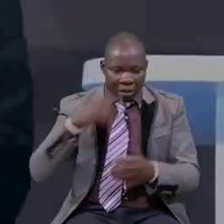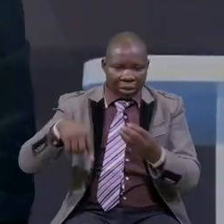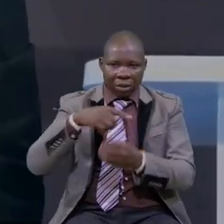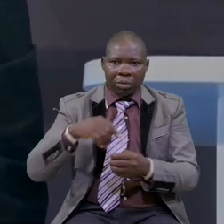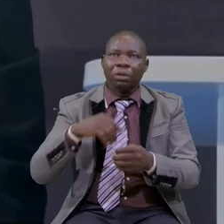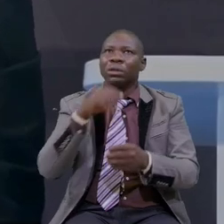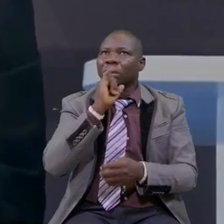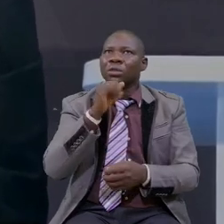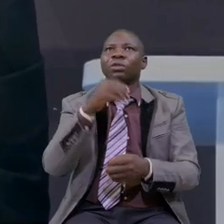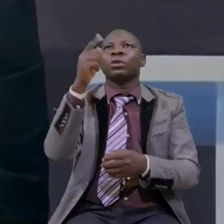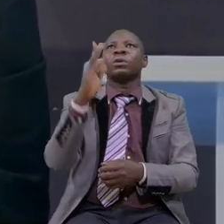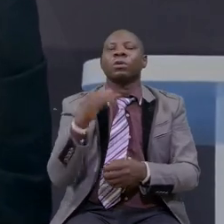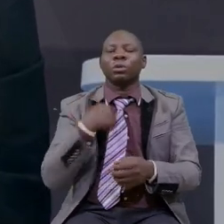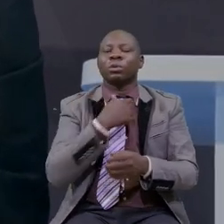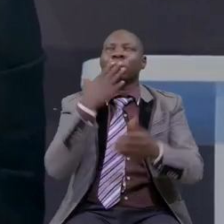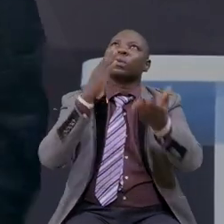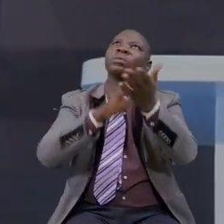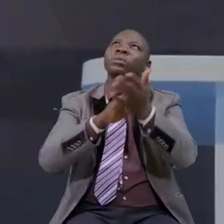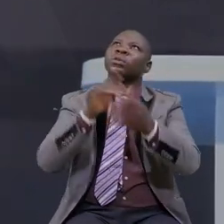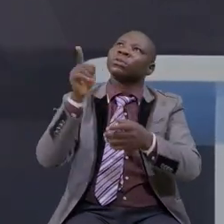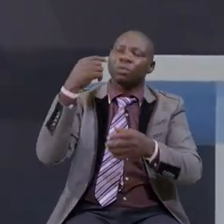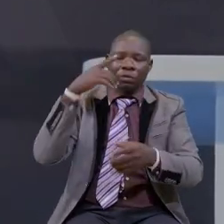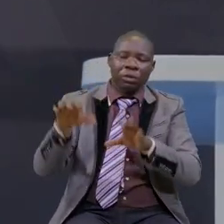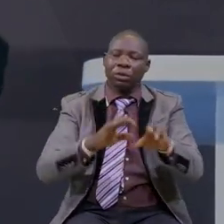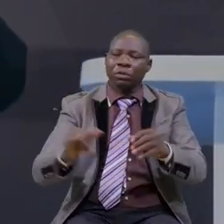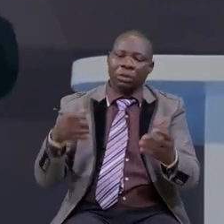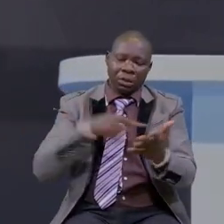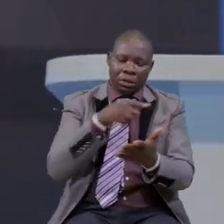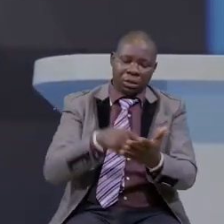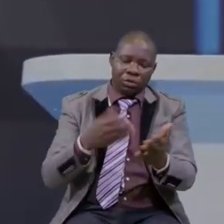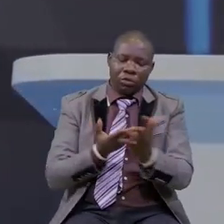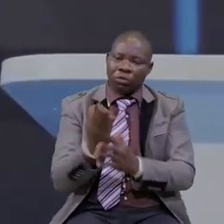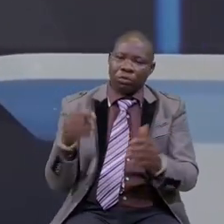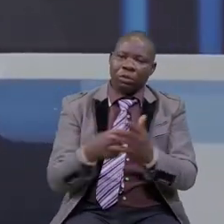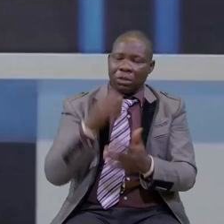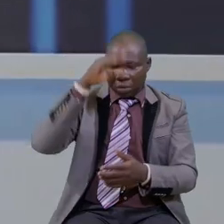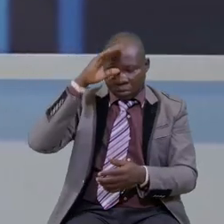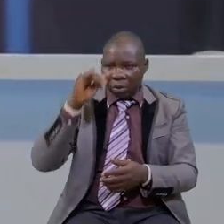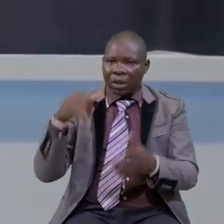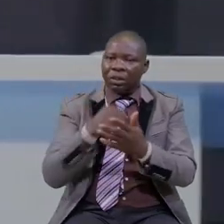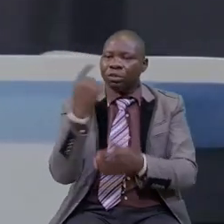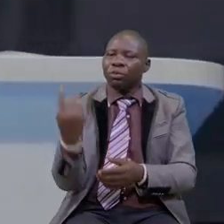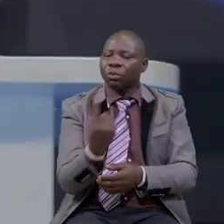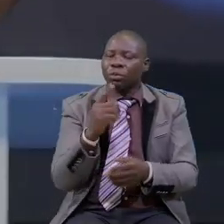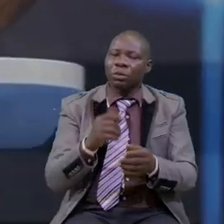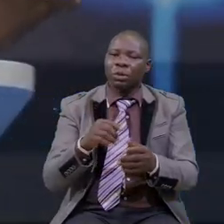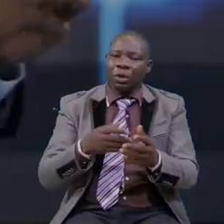te louons Dieu pour avoir fait ceci à travers cet homme. C'est en ce moment-là que tes œuvres